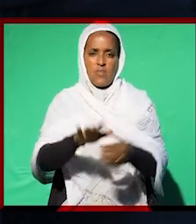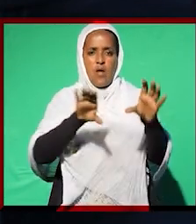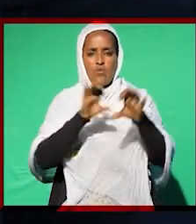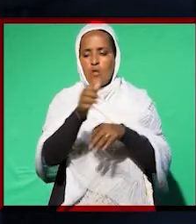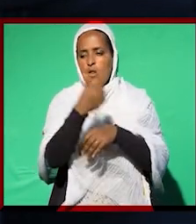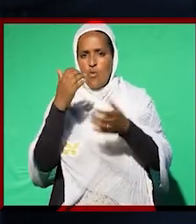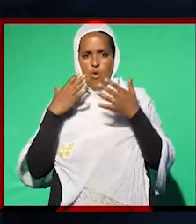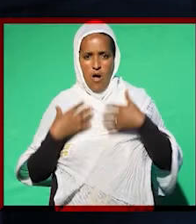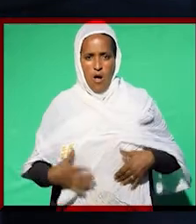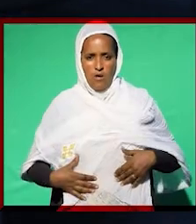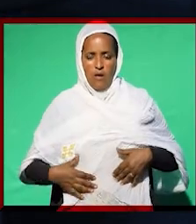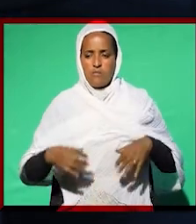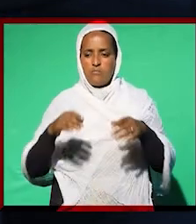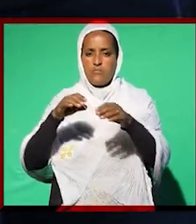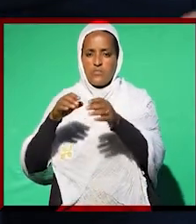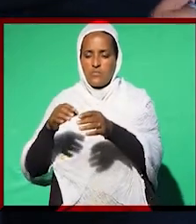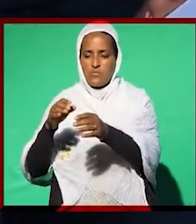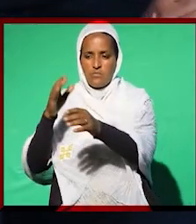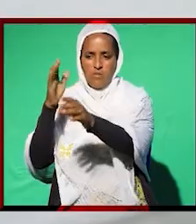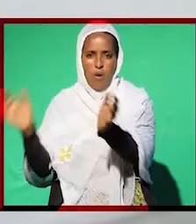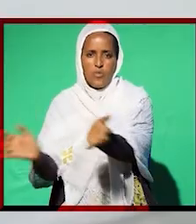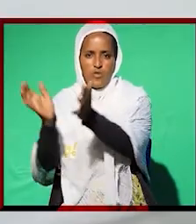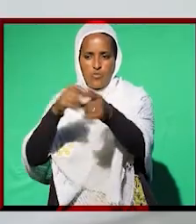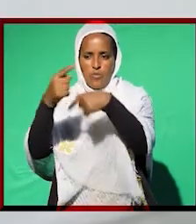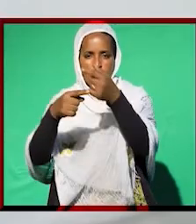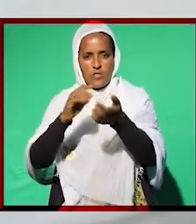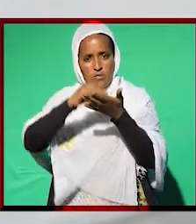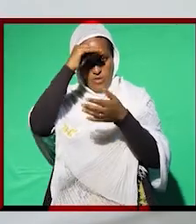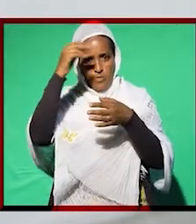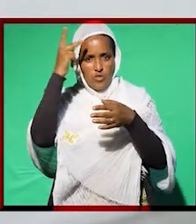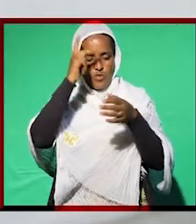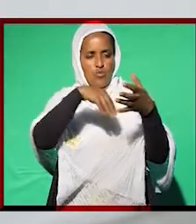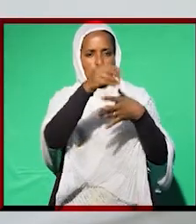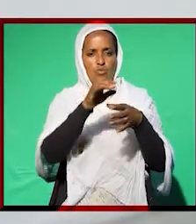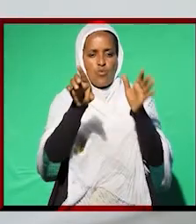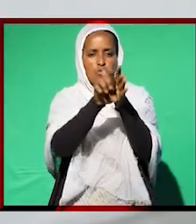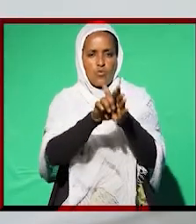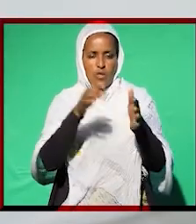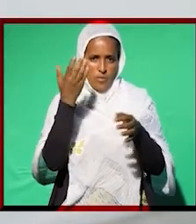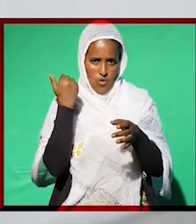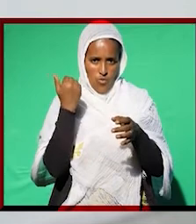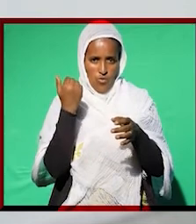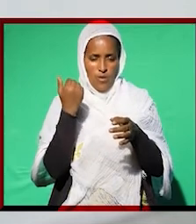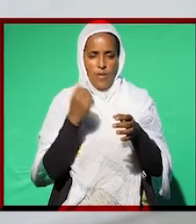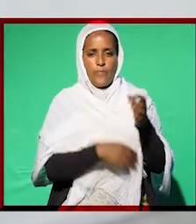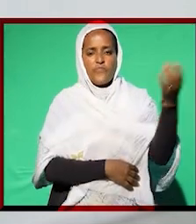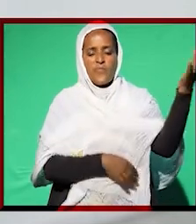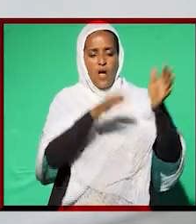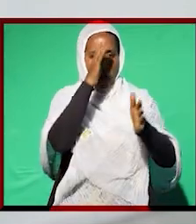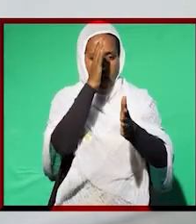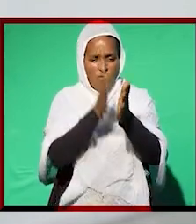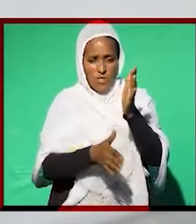ጨቁኖ ለሌላው አካል ፌቨር አድርጎ የሚሄድ ነው። ትምህርት ሚኒስቴር አውጥቶት የነበረው የሀየር ኮሚሽኑ ከዚህ በፊት